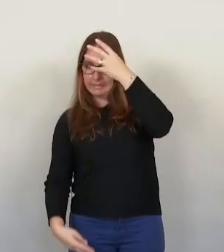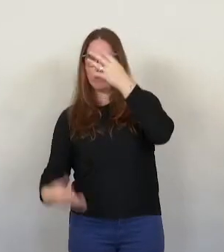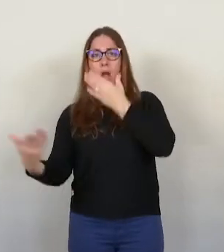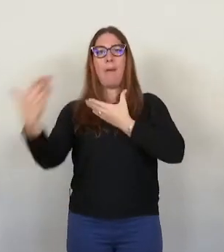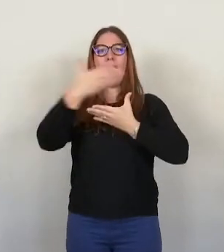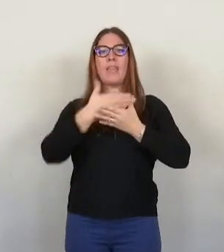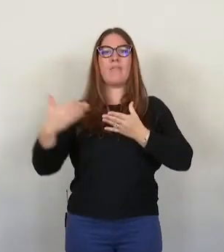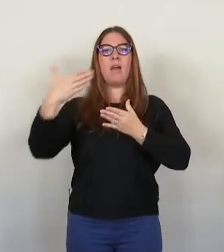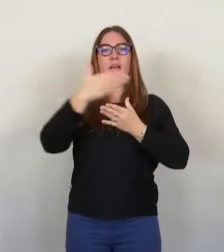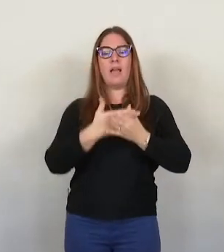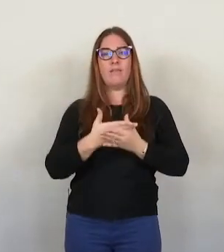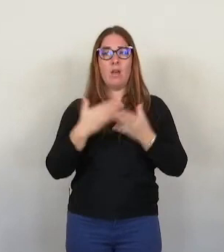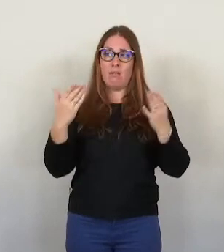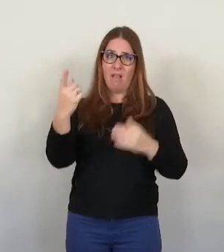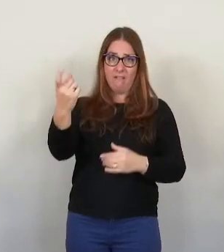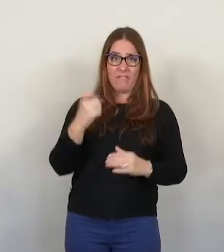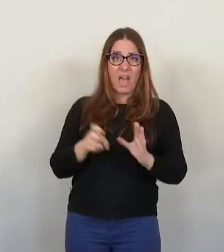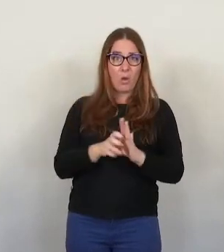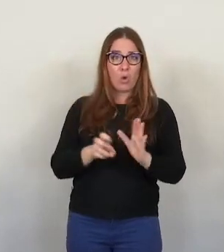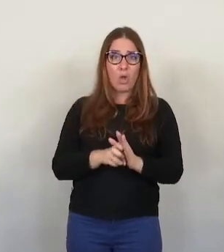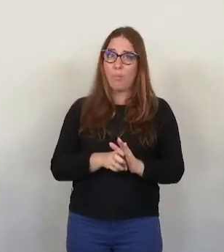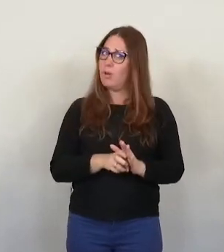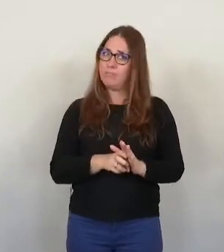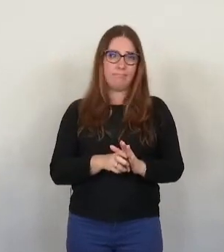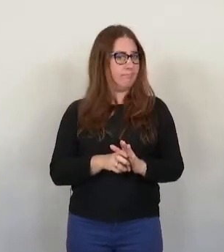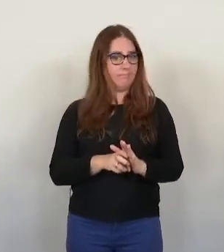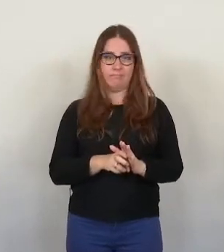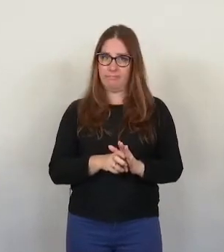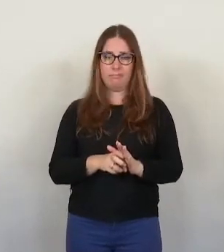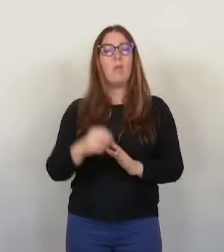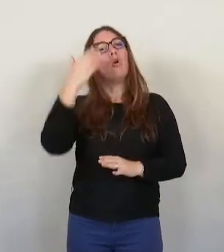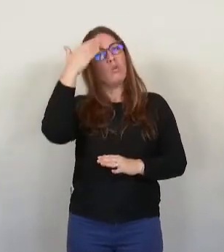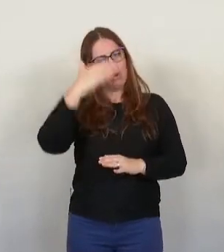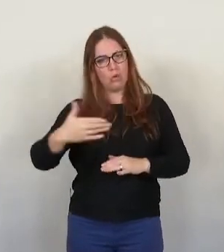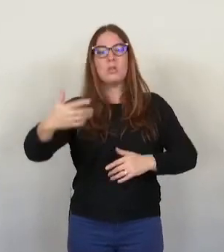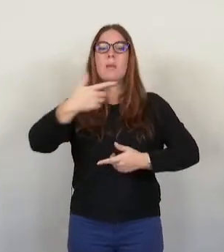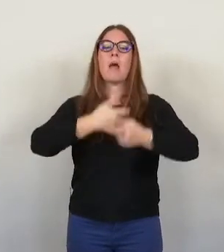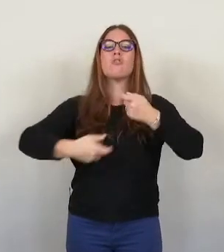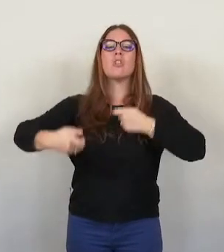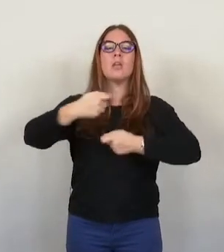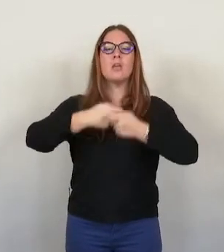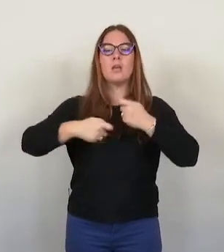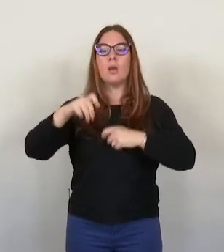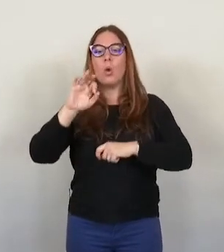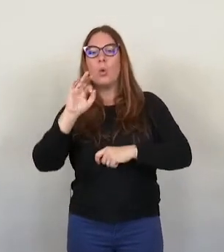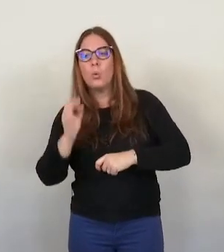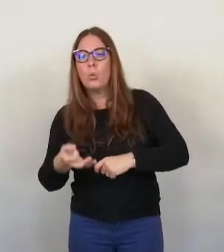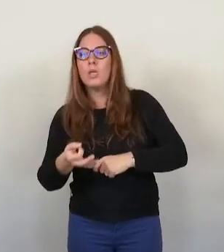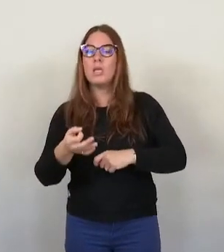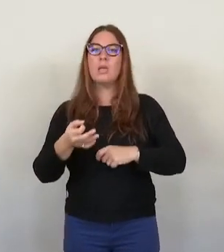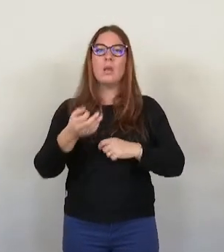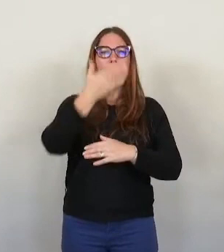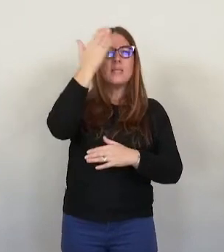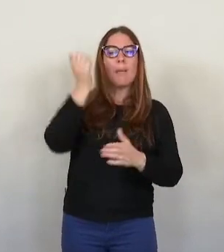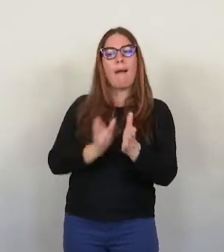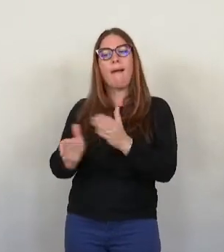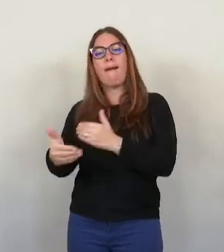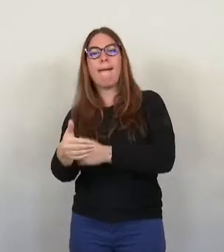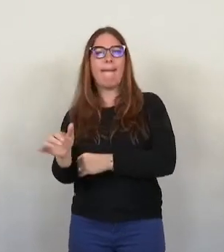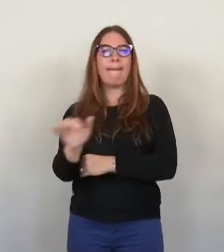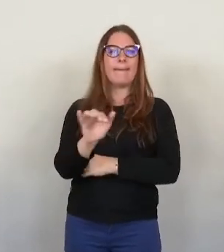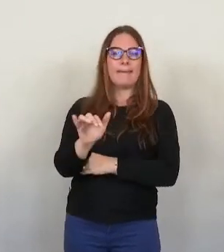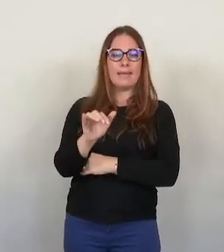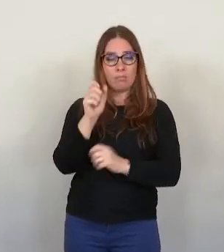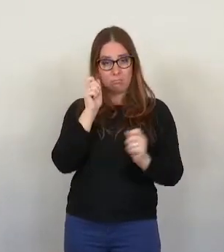Grenoble ne sont pas de Grenoble. Je sais bien que ce sont des marchés qui impliquent qu'on ne sache pas forcément qui est derrière, mais